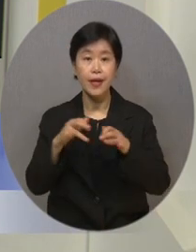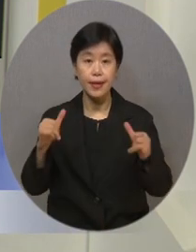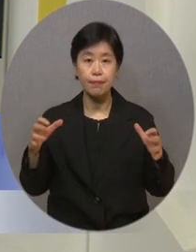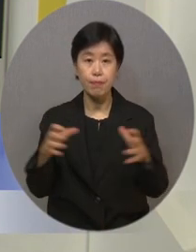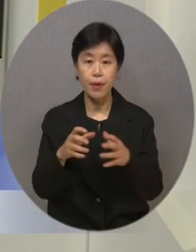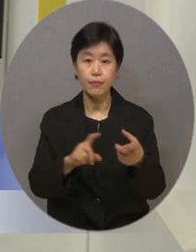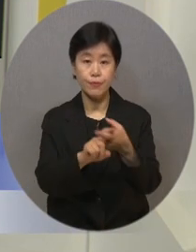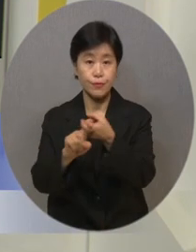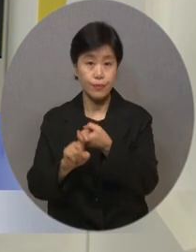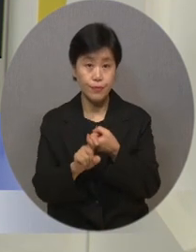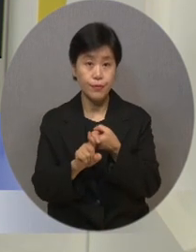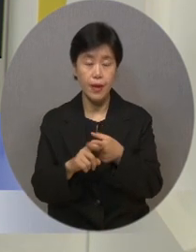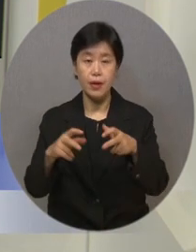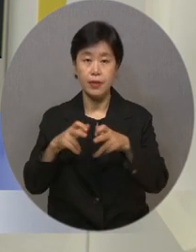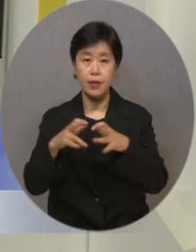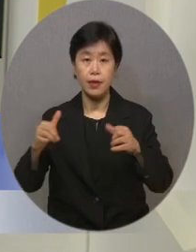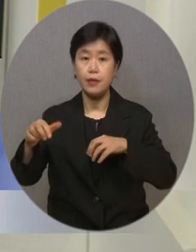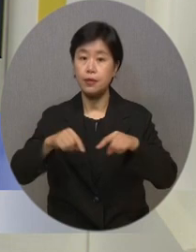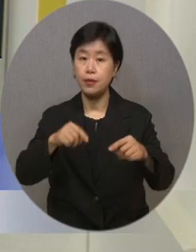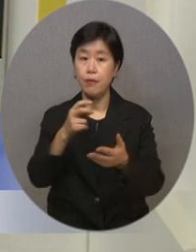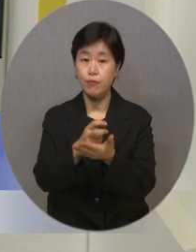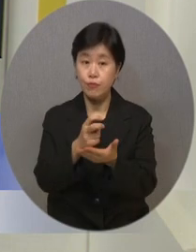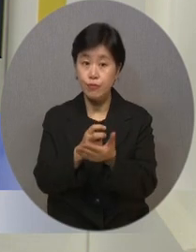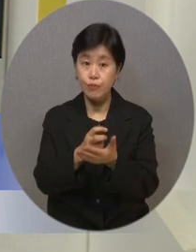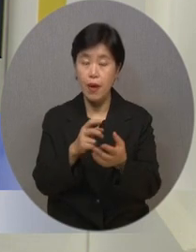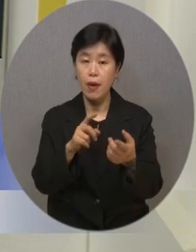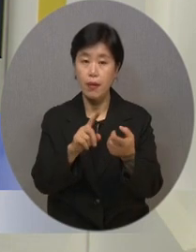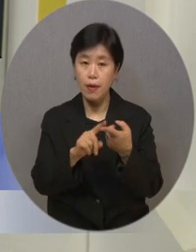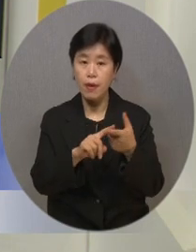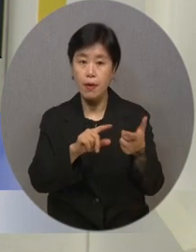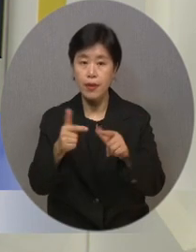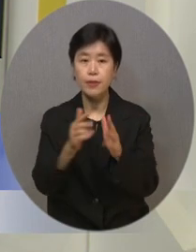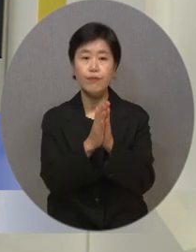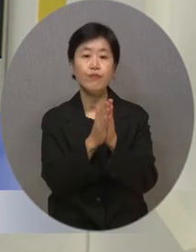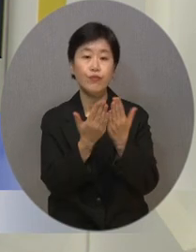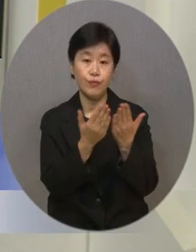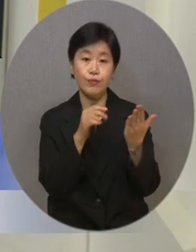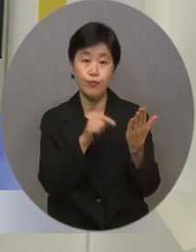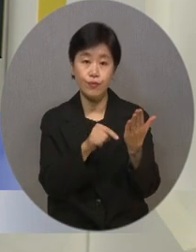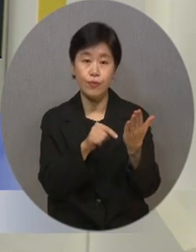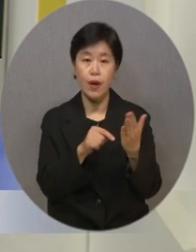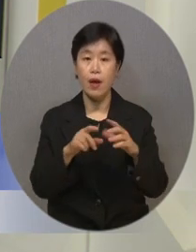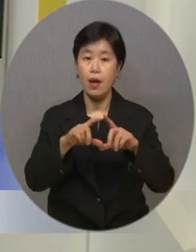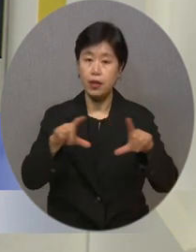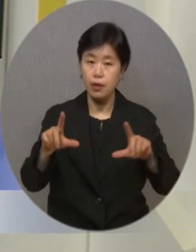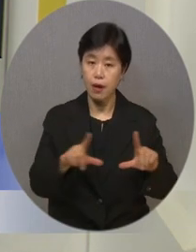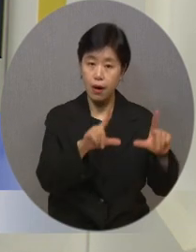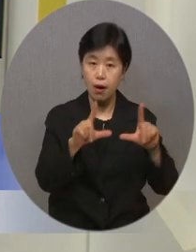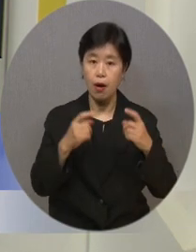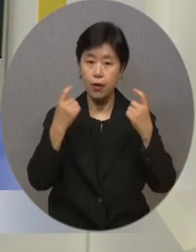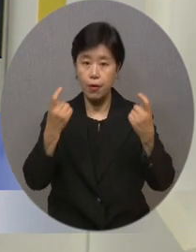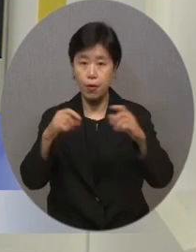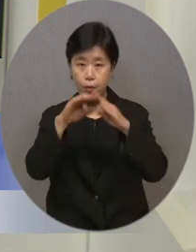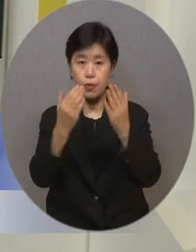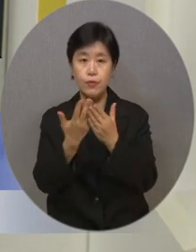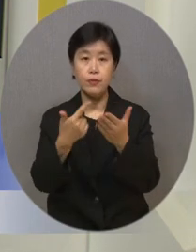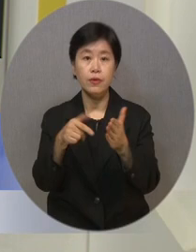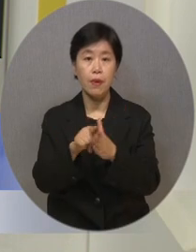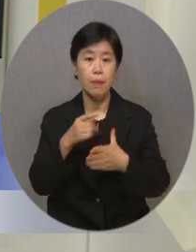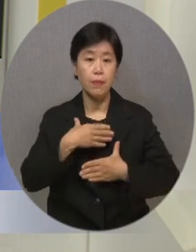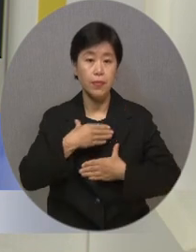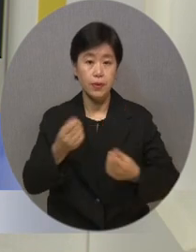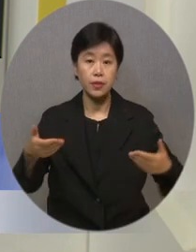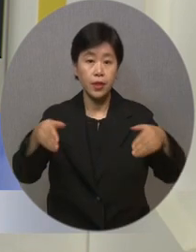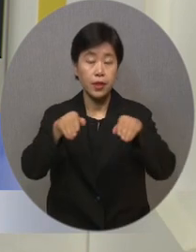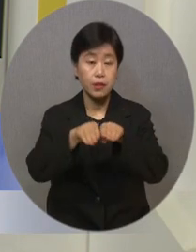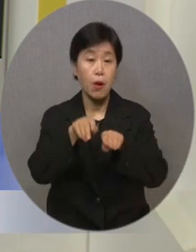연맹이 장애인 정책 리포트 제 435회 일상과 여행 모두를 위한 편의 시설 토파